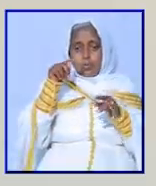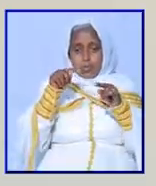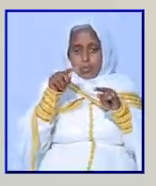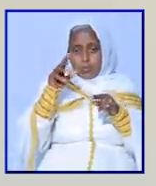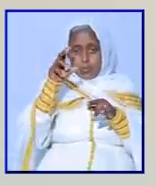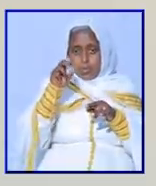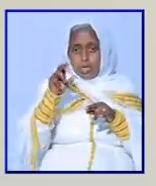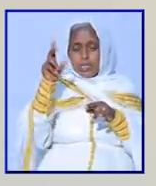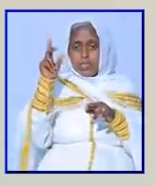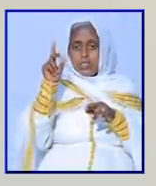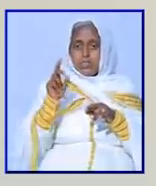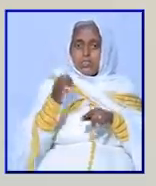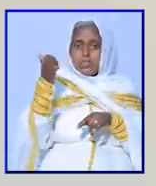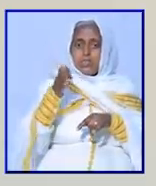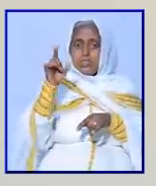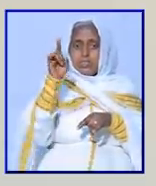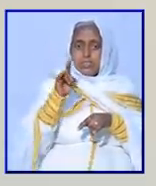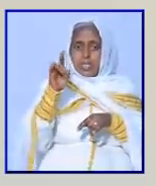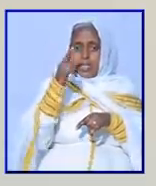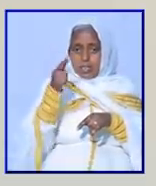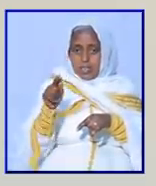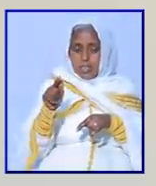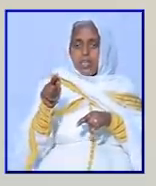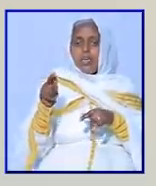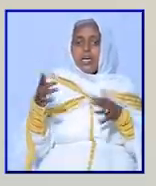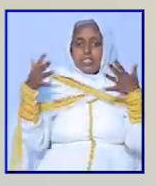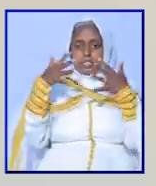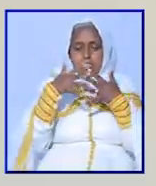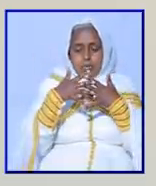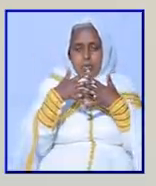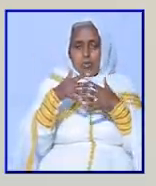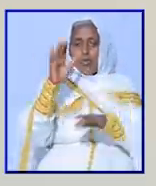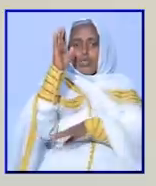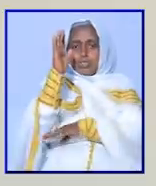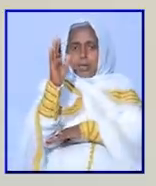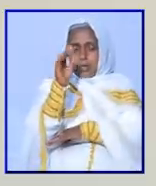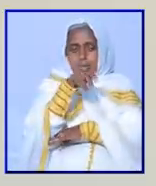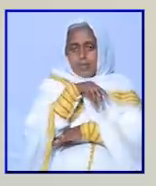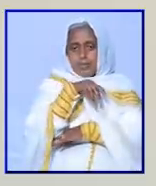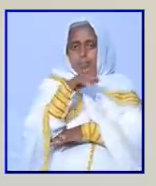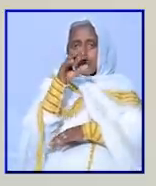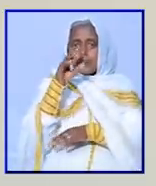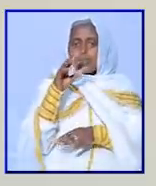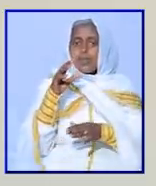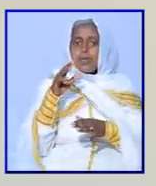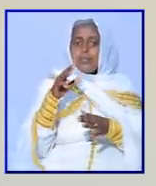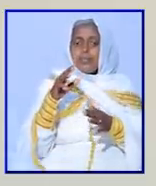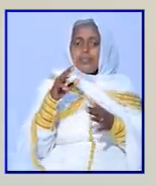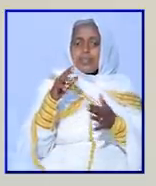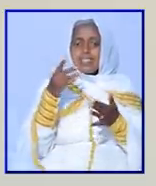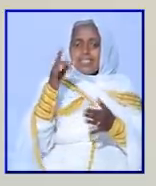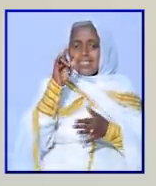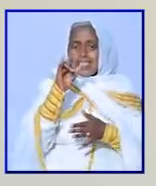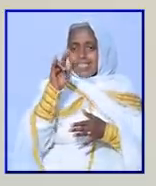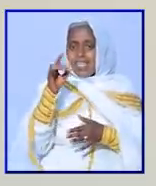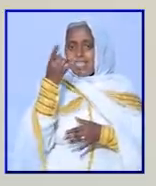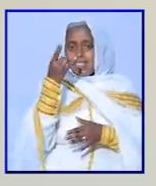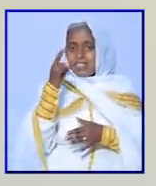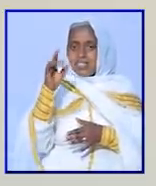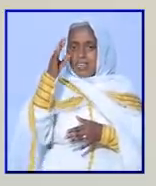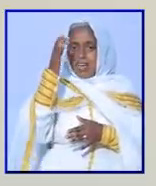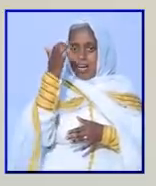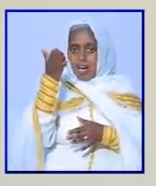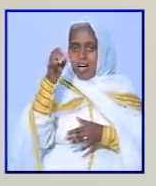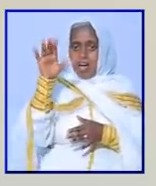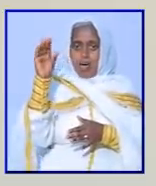እዚህኒ አስተናበሮ እግዚአብሔር ወሰርኦ ለመላያልይነ በውስተ ዘዘዚአሁ